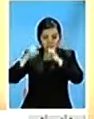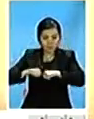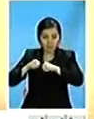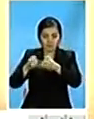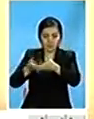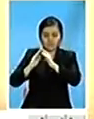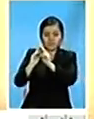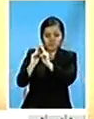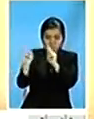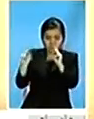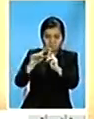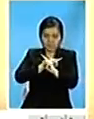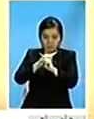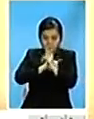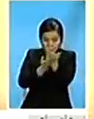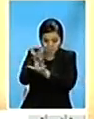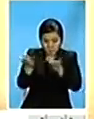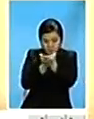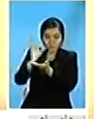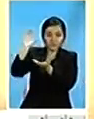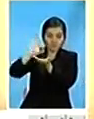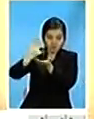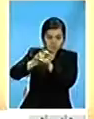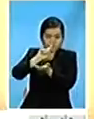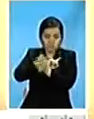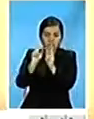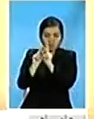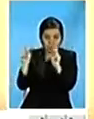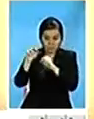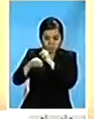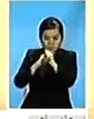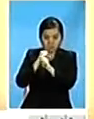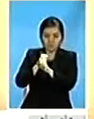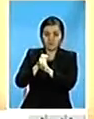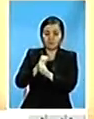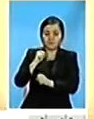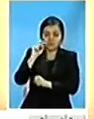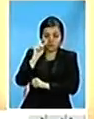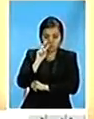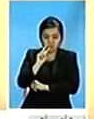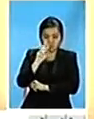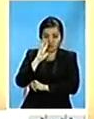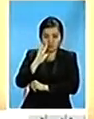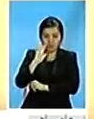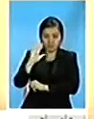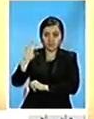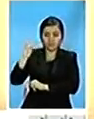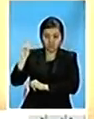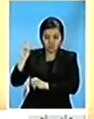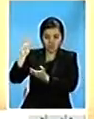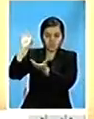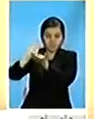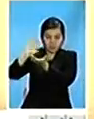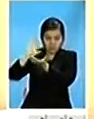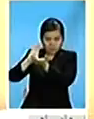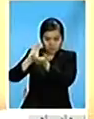พระราชบัญญัติงบประมาณรายจ่ายประจำปีงบประมาณพ.ศ. 2556เพื่อพิจารณาร่างพระราชบัญญัติงบประม